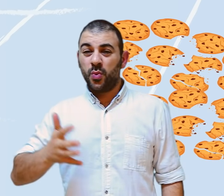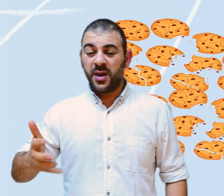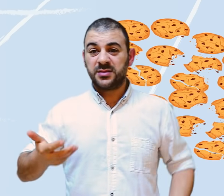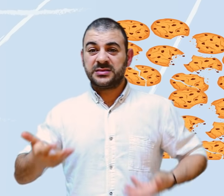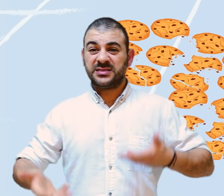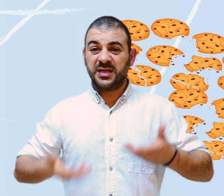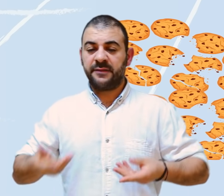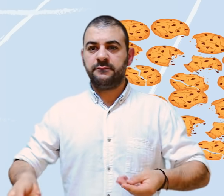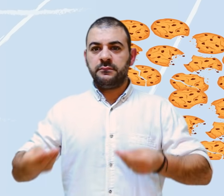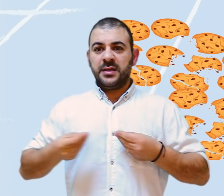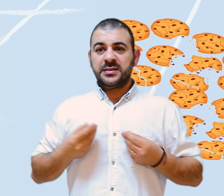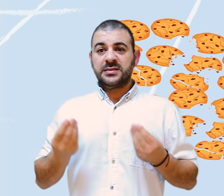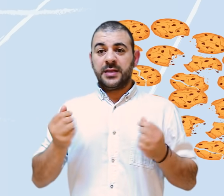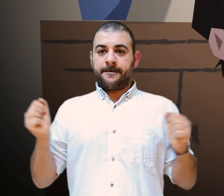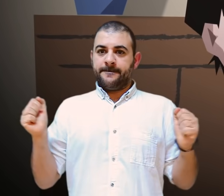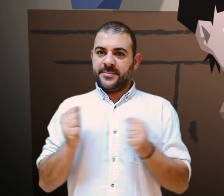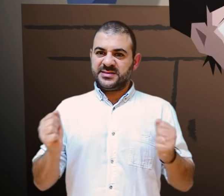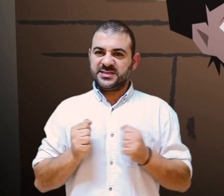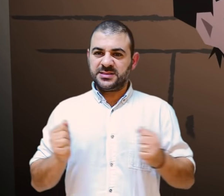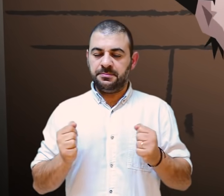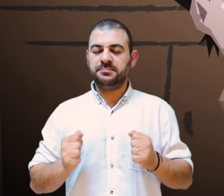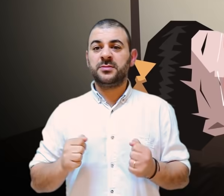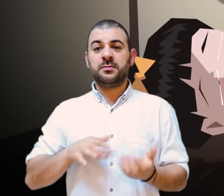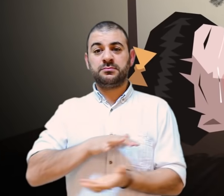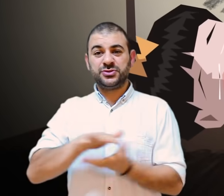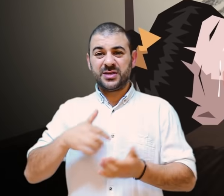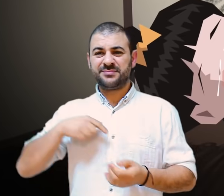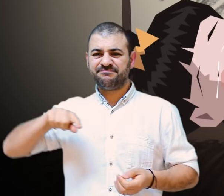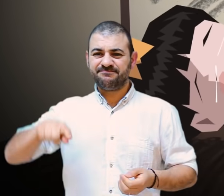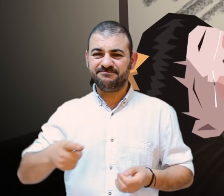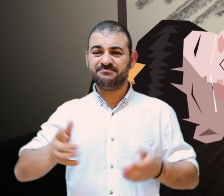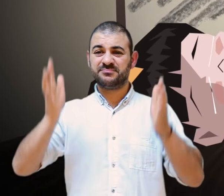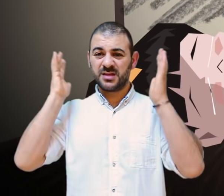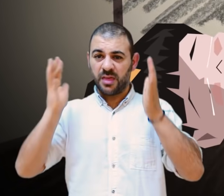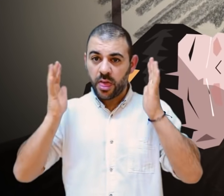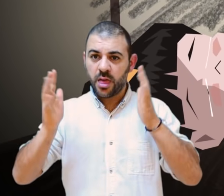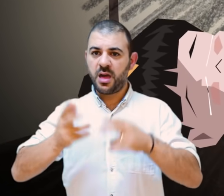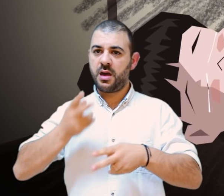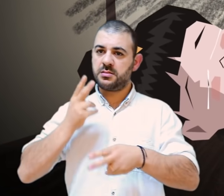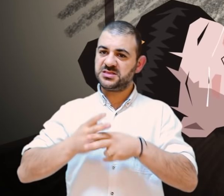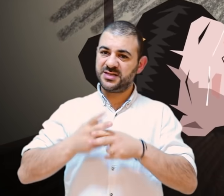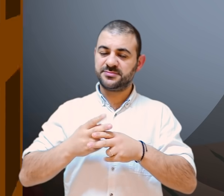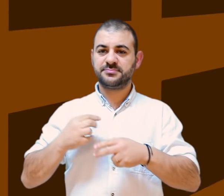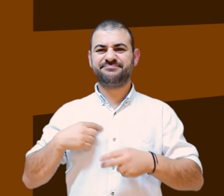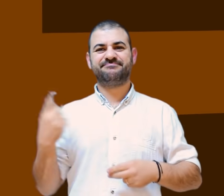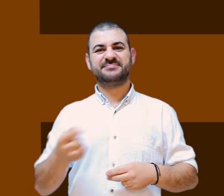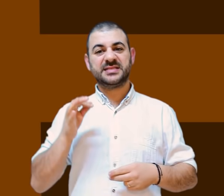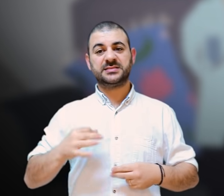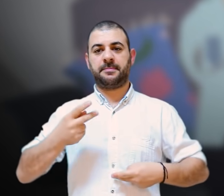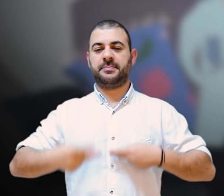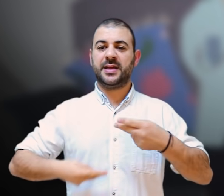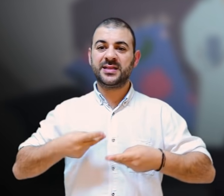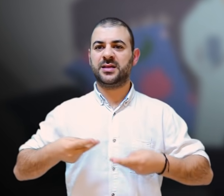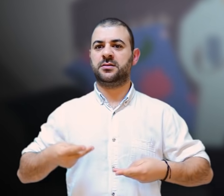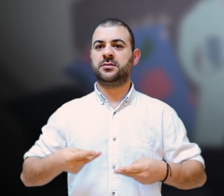أوقات لما نشوف بعض التصرفات عند أطفالنا منعصب كتير. المشكلة هي وقت نستعمل طرق عنيفة مثل الضرب، القصاص